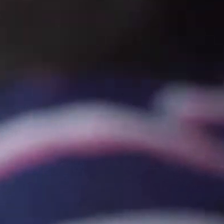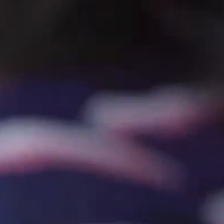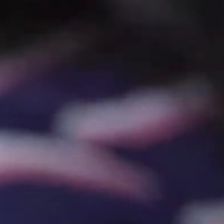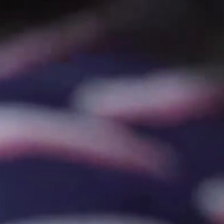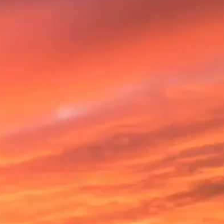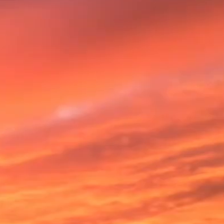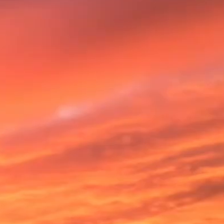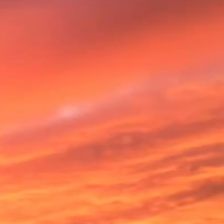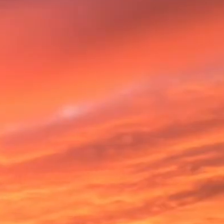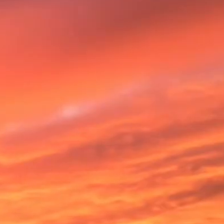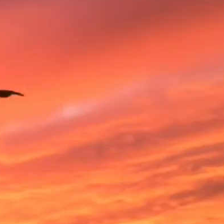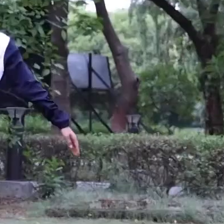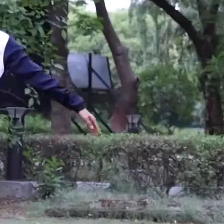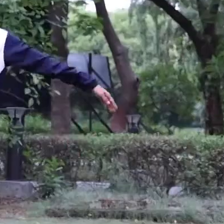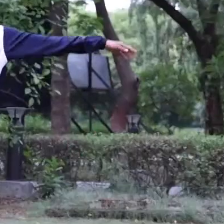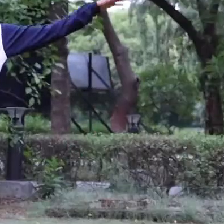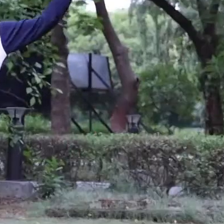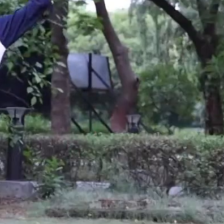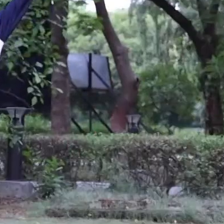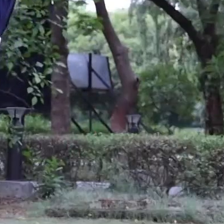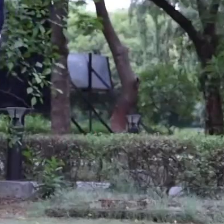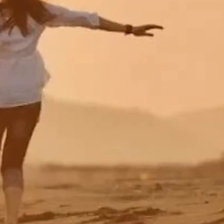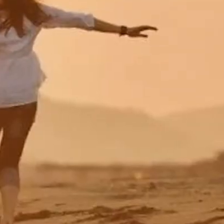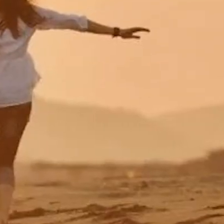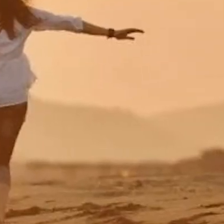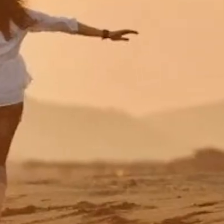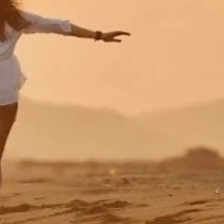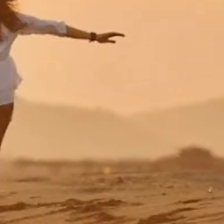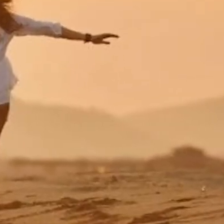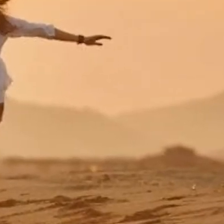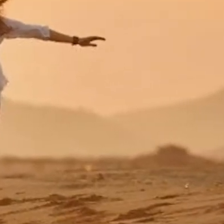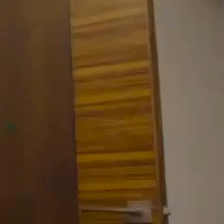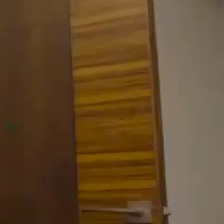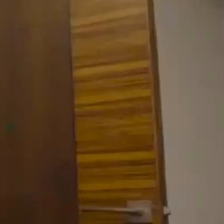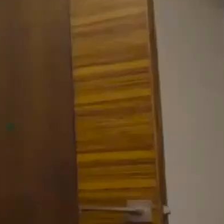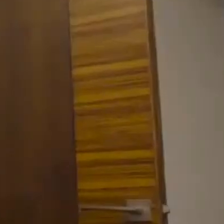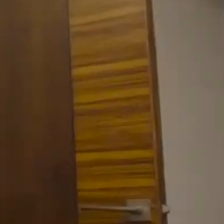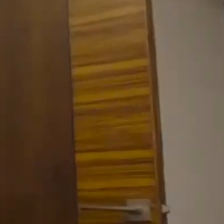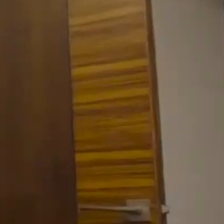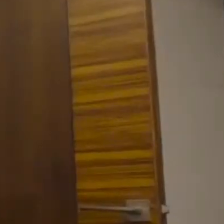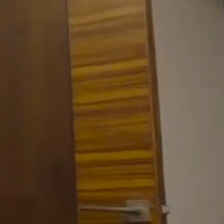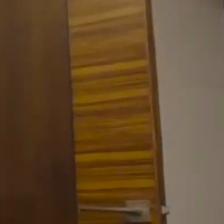सोच में सकारात्मकता लाएं, जीवन को बेहतर बनाएं।